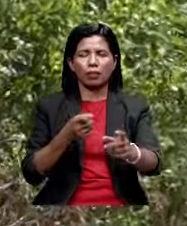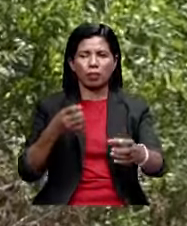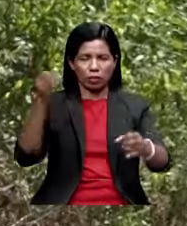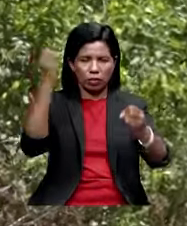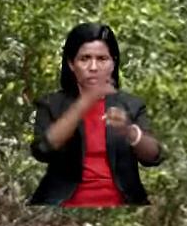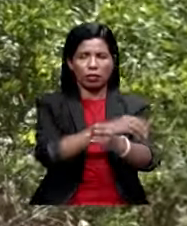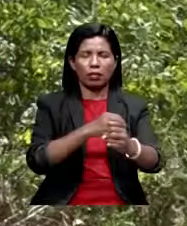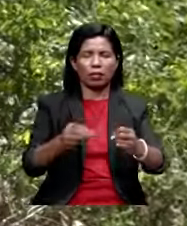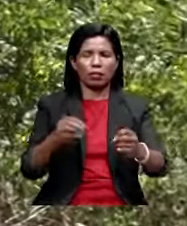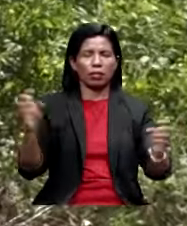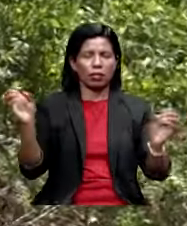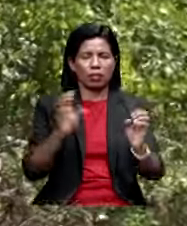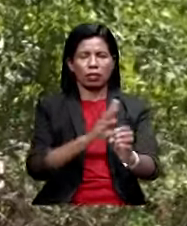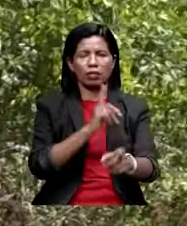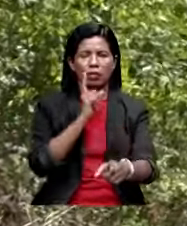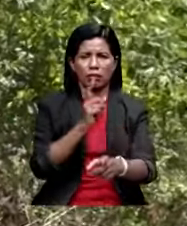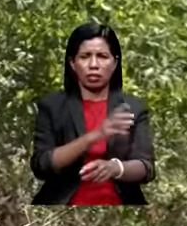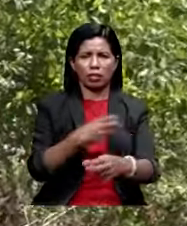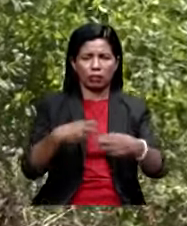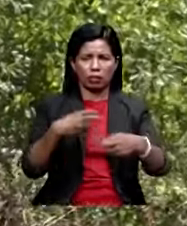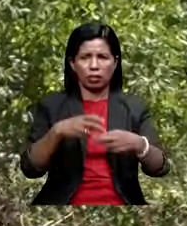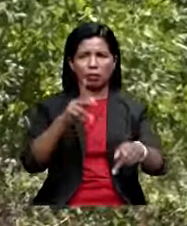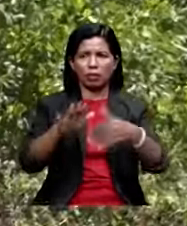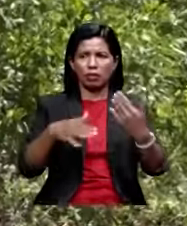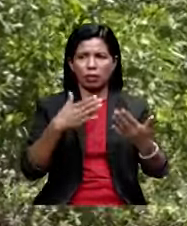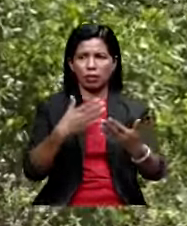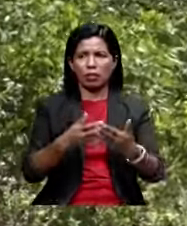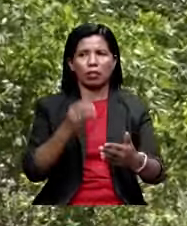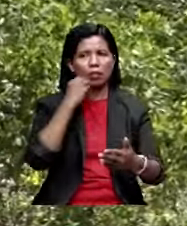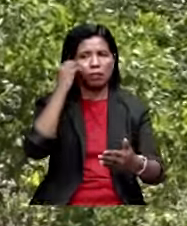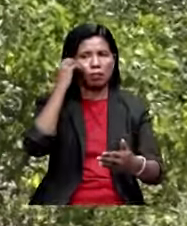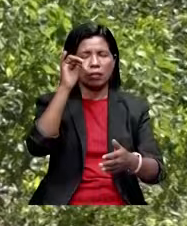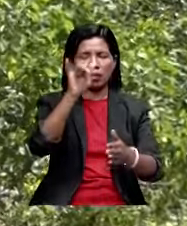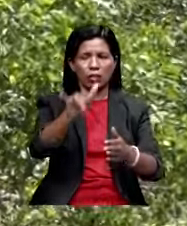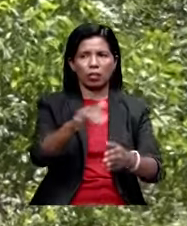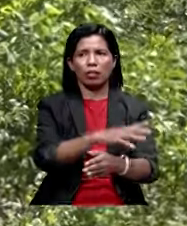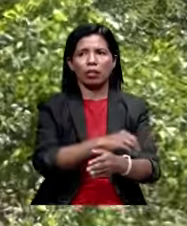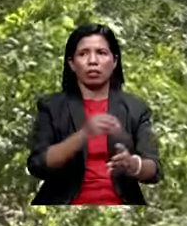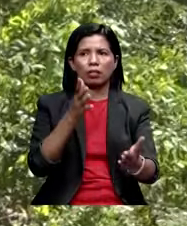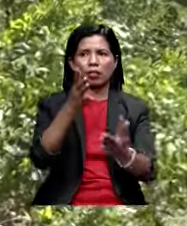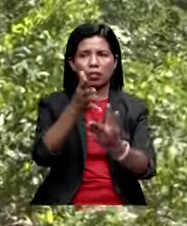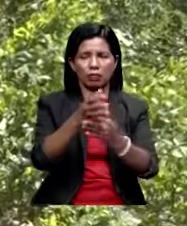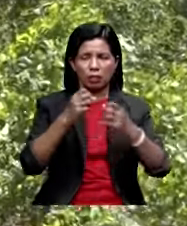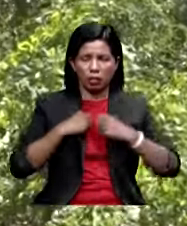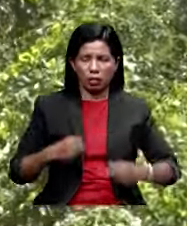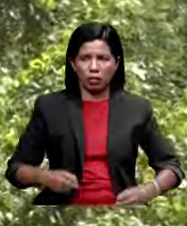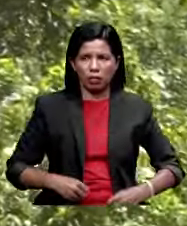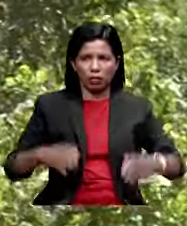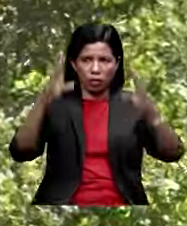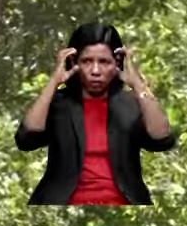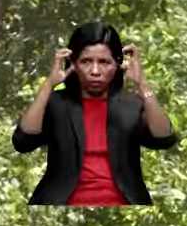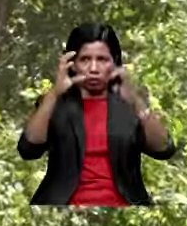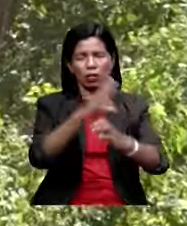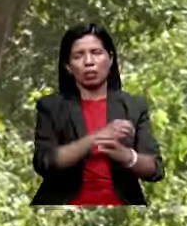infraestrutura nebe la favorável susar tebes ba comunidade sira nebe hela iha aldeia refere atu asesu ba saúde, educação,